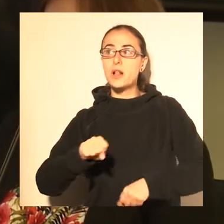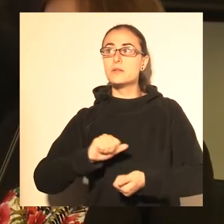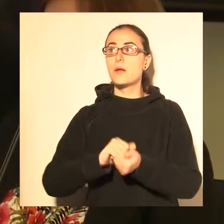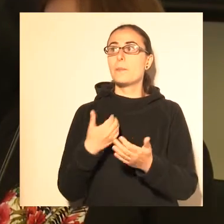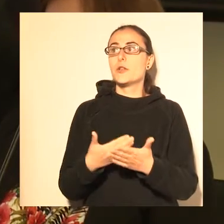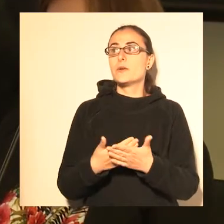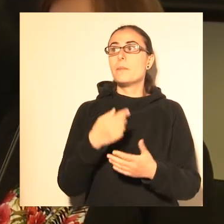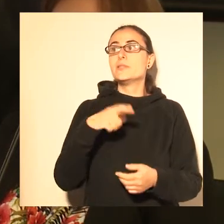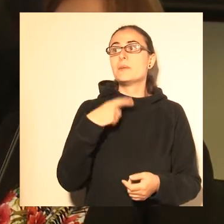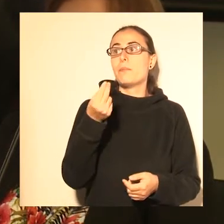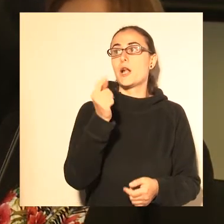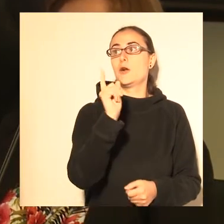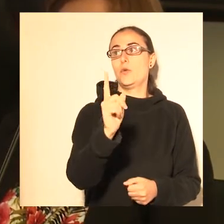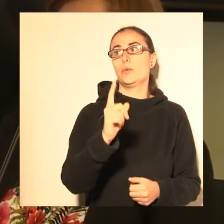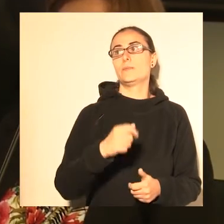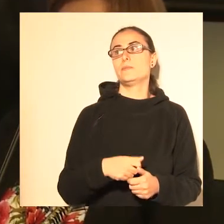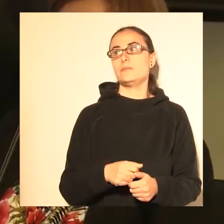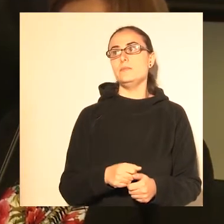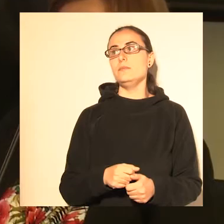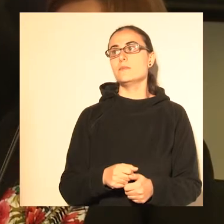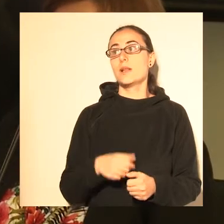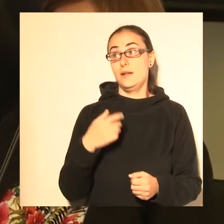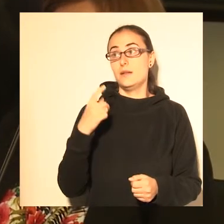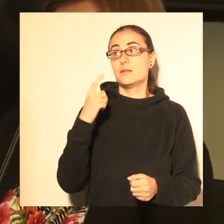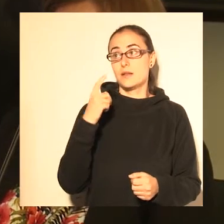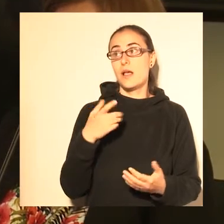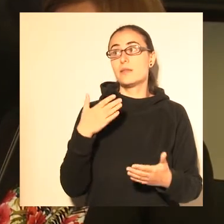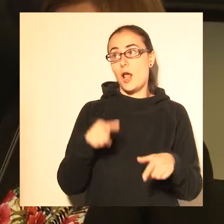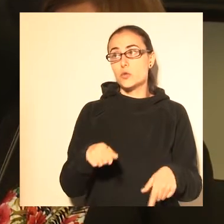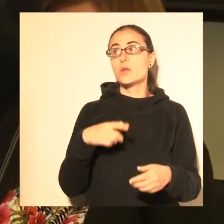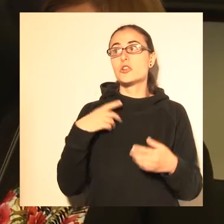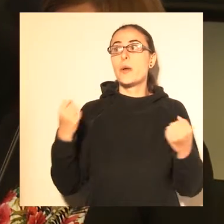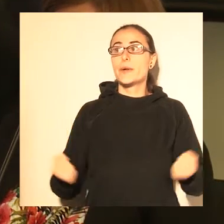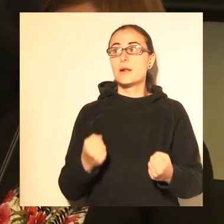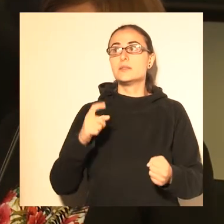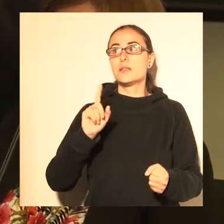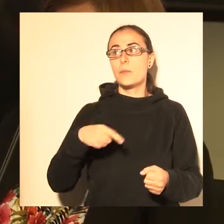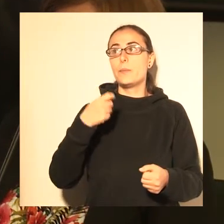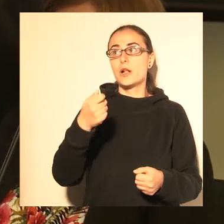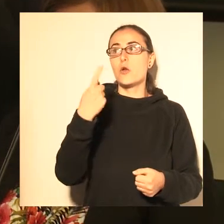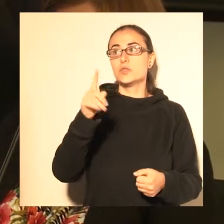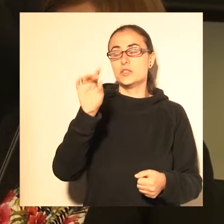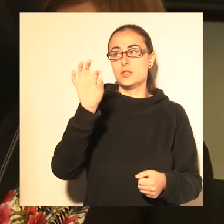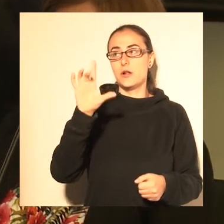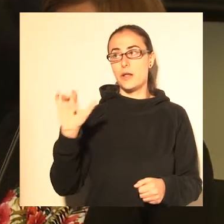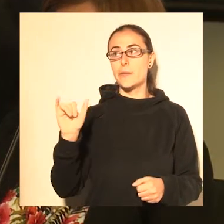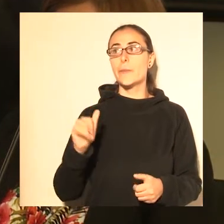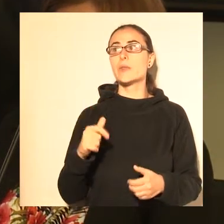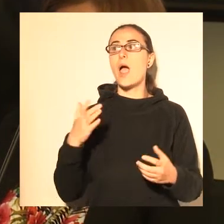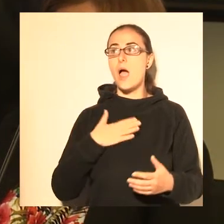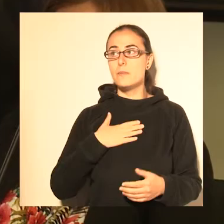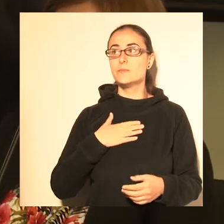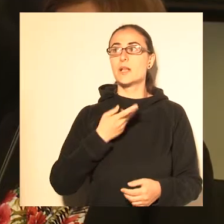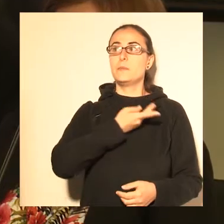bicicleta cu de ce Pentru că s banii lui da deci și atunce practic prin această taxă de 150